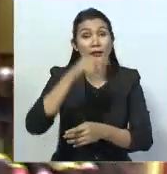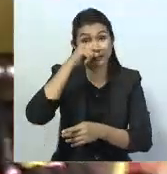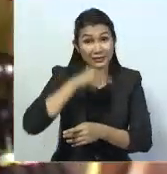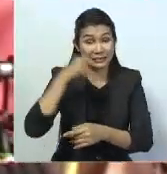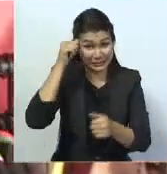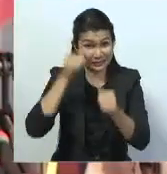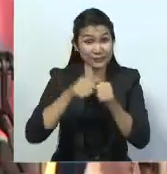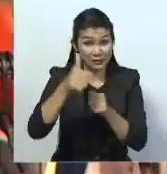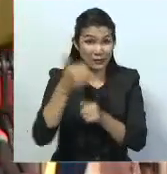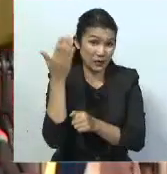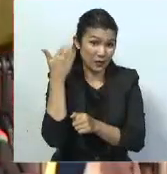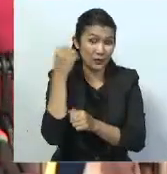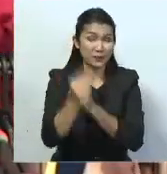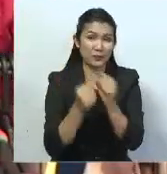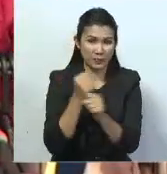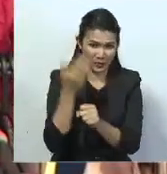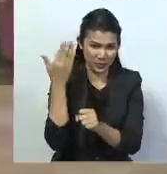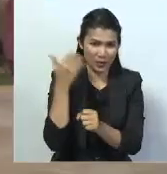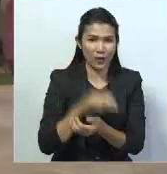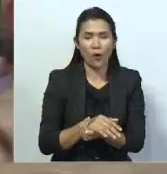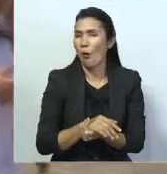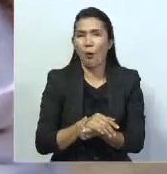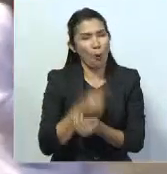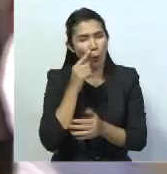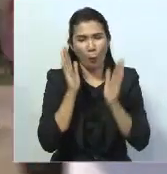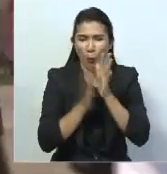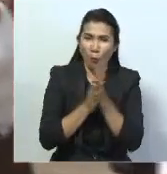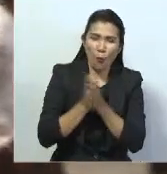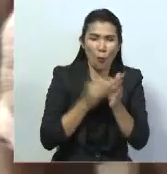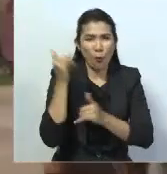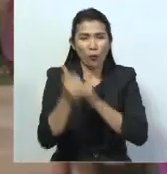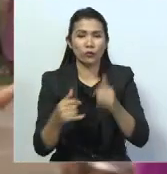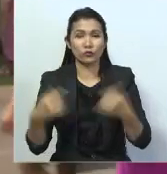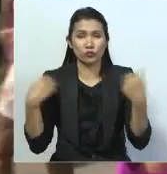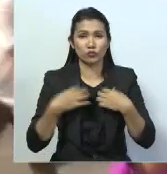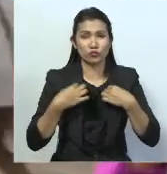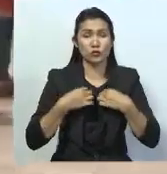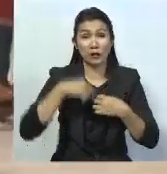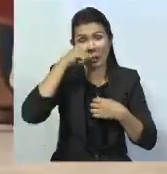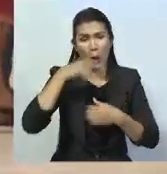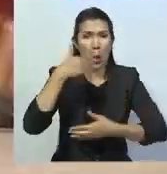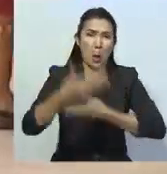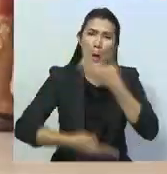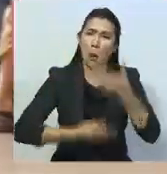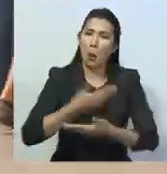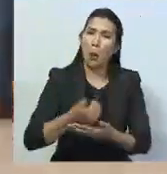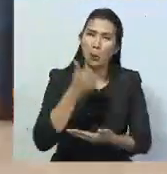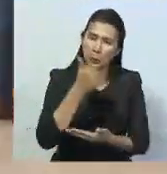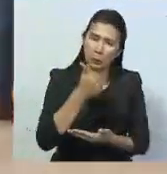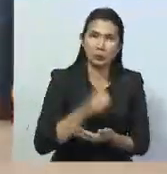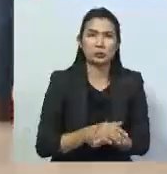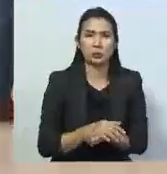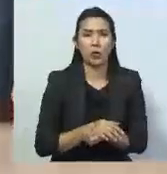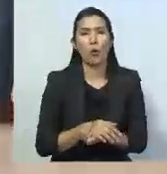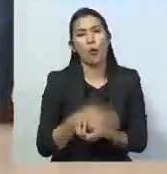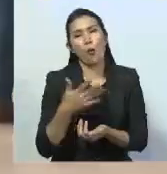ยด้วยยังจำบรรยากาศเมื่อปีที่แล้วได้เลยคึกคักมากทีเดียวเขาบอกว่าชุดไทยเนี่ยขายดิบขายดีด้วยนะ